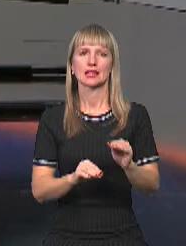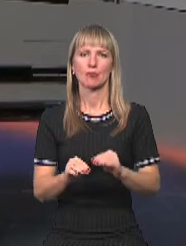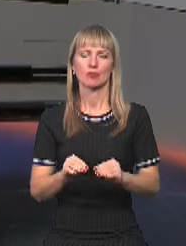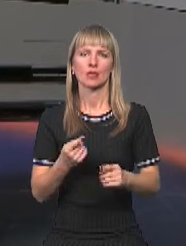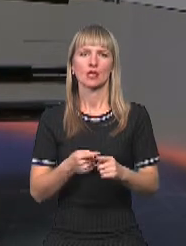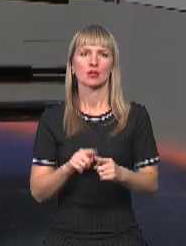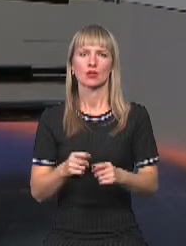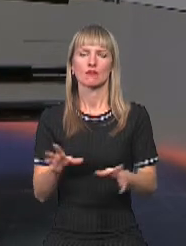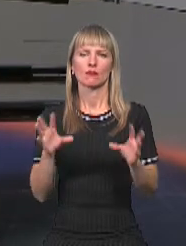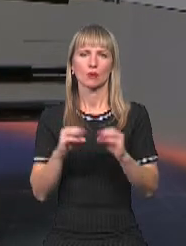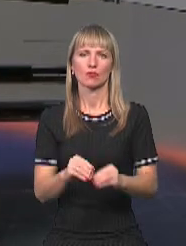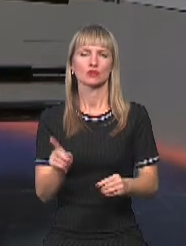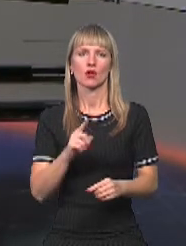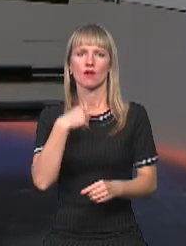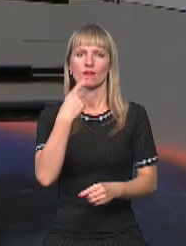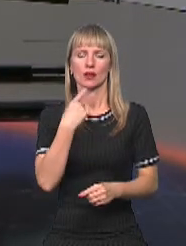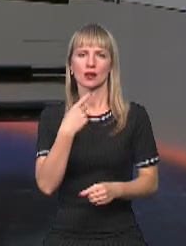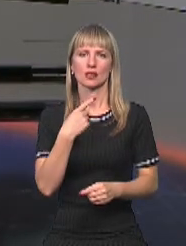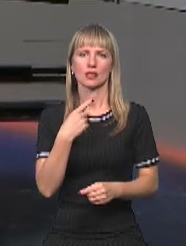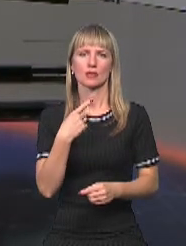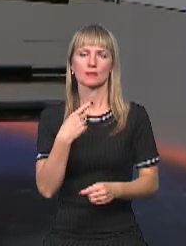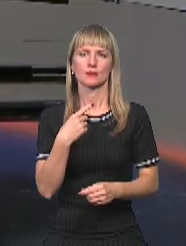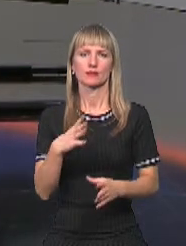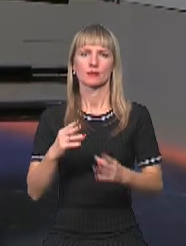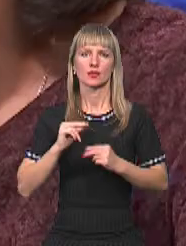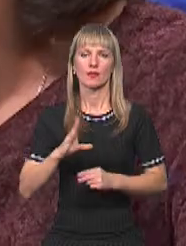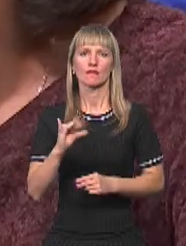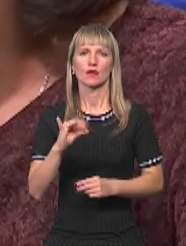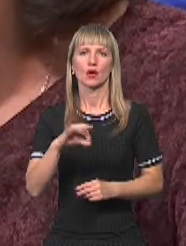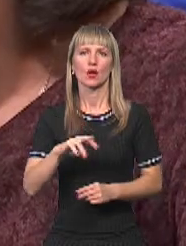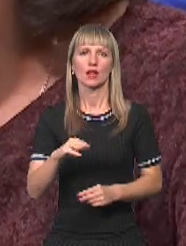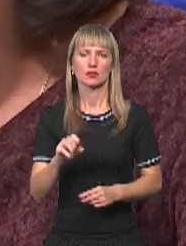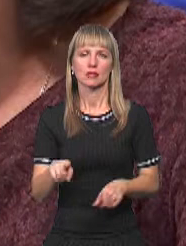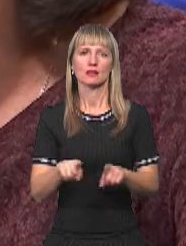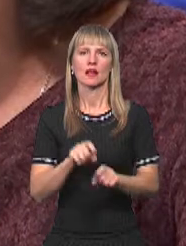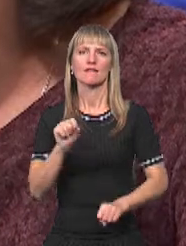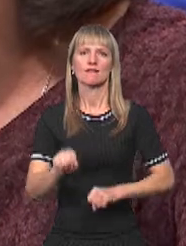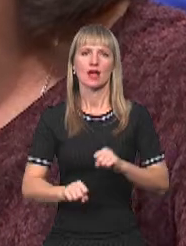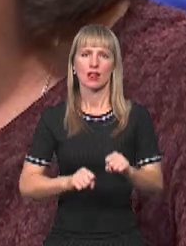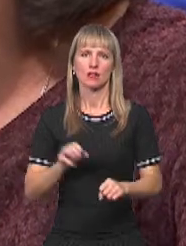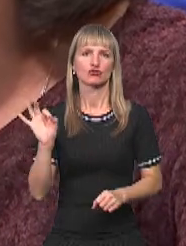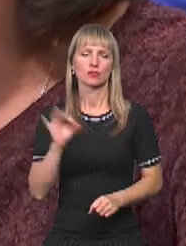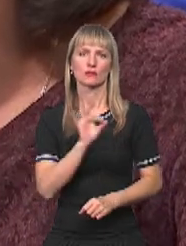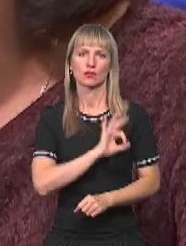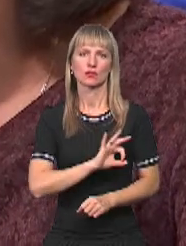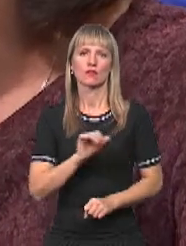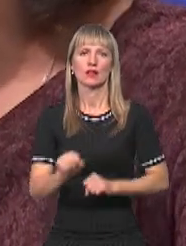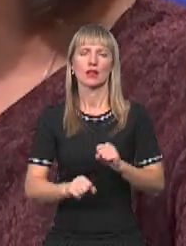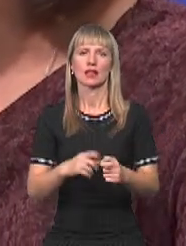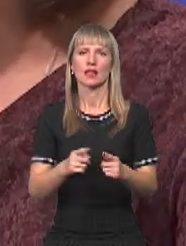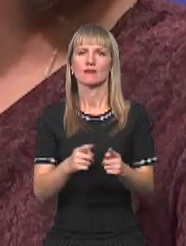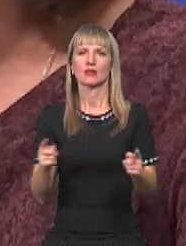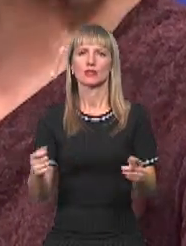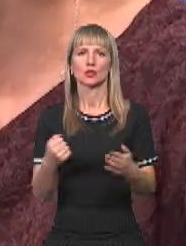все дуже пов'язане з тим, що говорила колега Віолета, теж велотранспорт. Люди часто використовують транспорт на